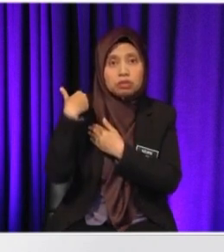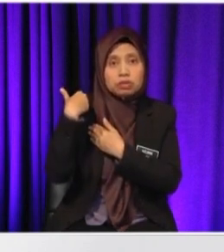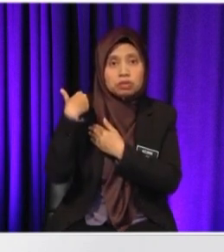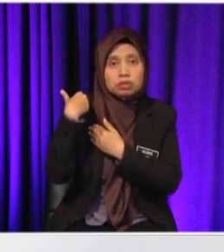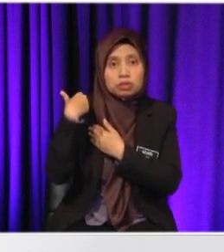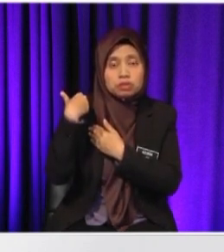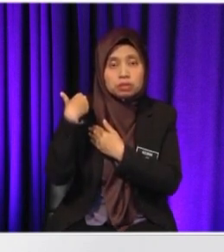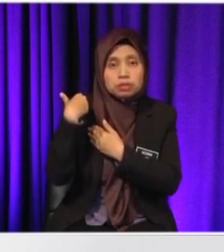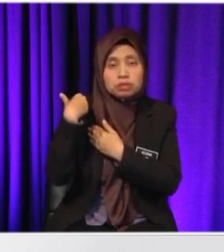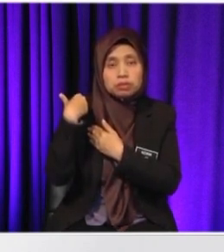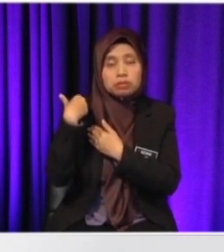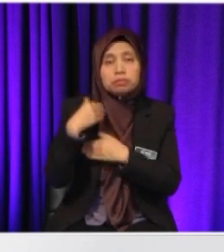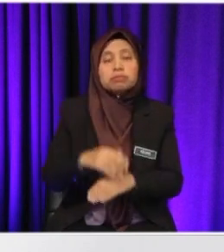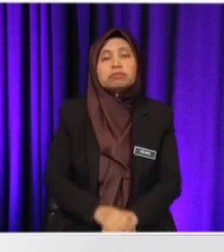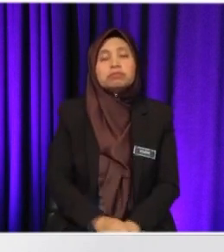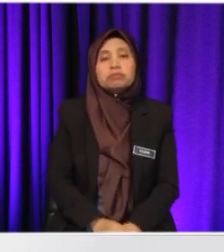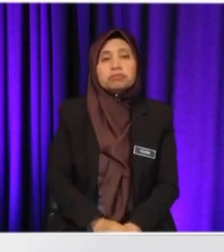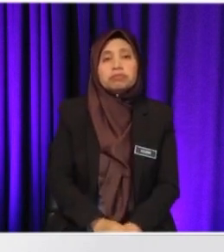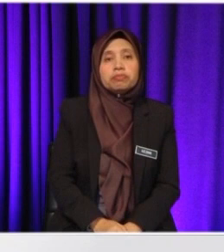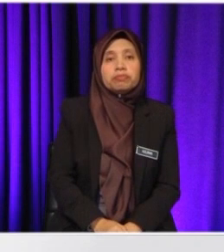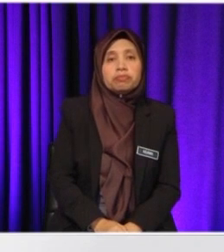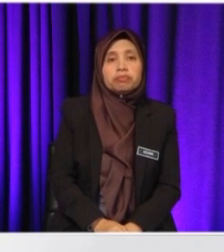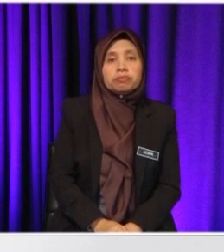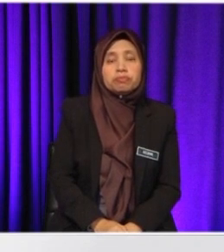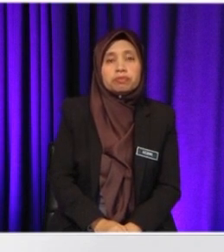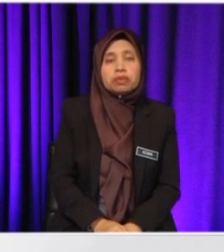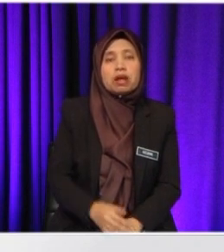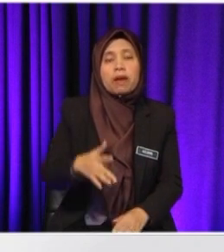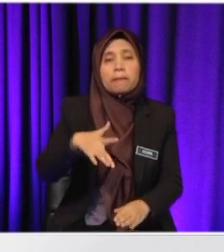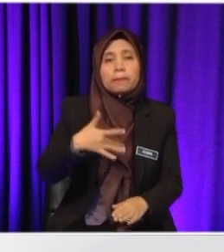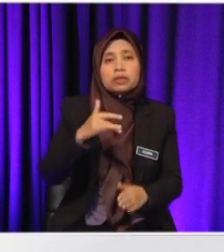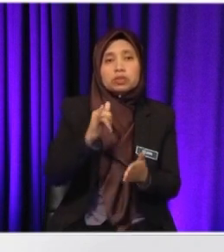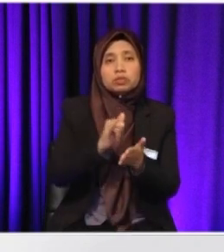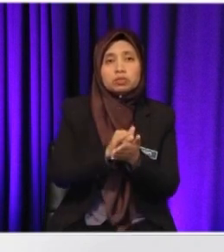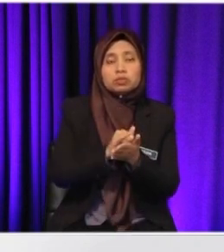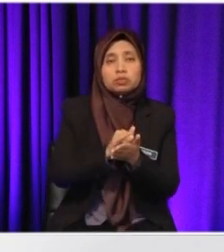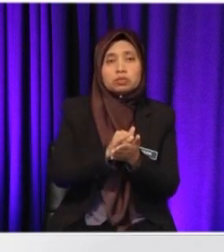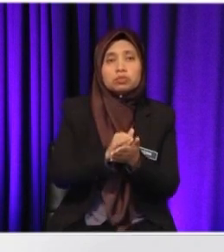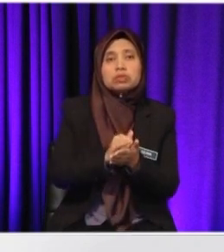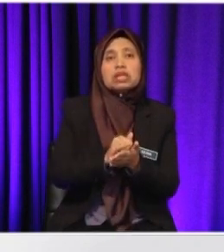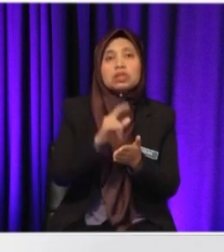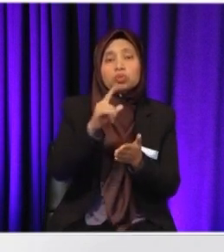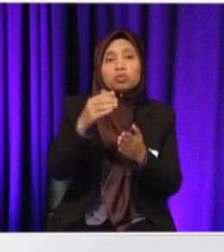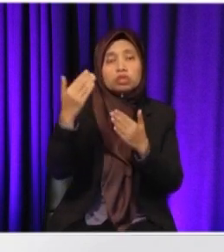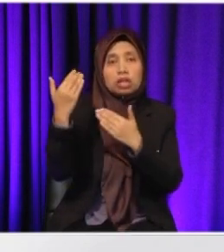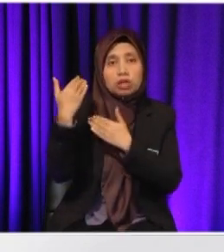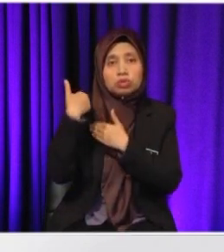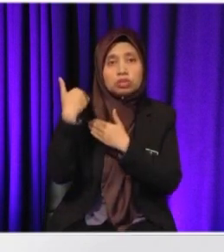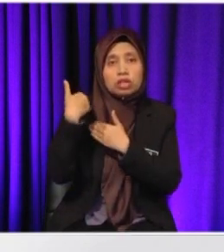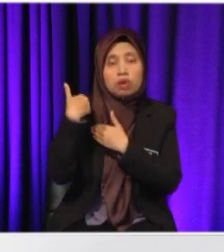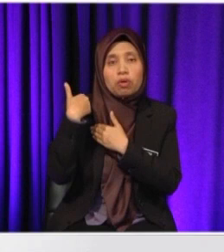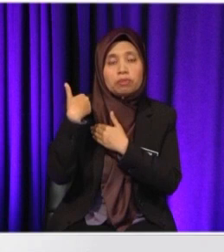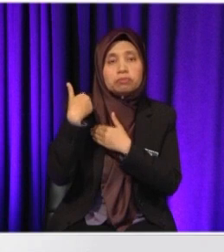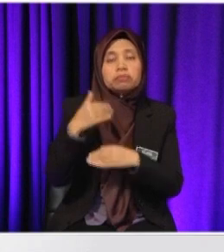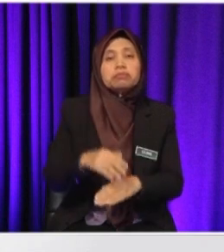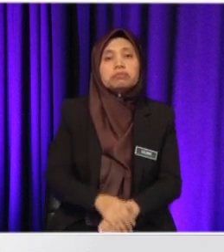mencari kereta api dan penyekara dan kerana merasakan ikhlas berkuasa sebagai seorang peguam yang mewakili